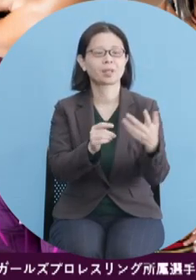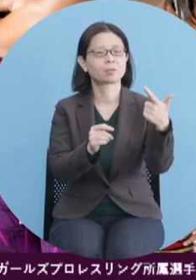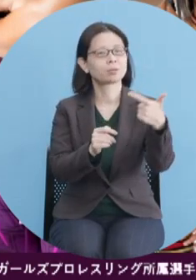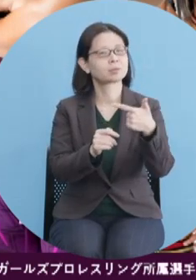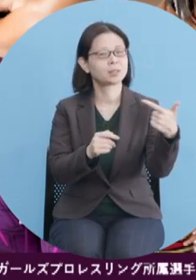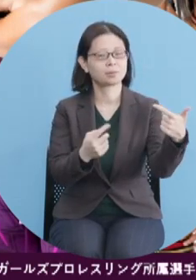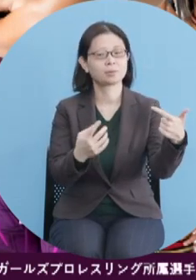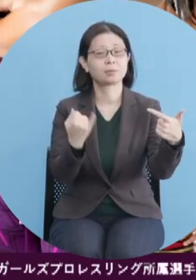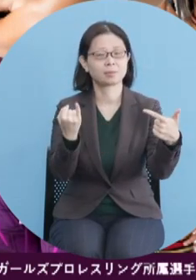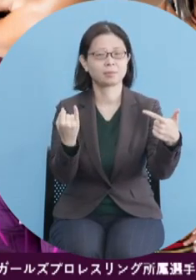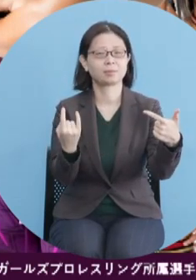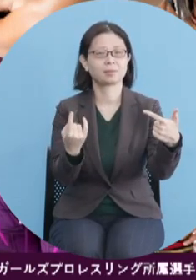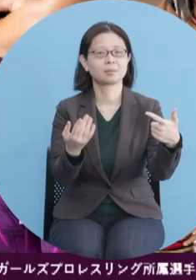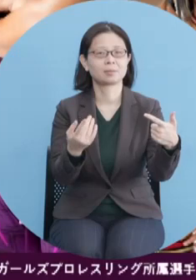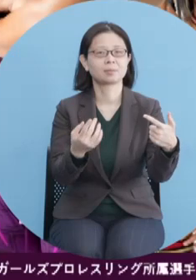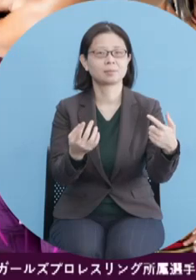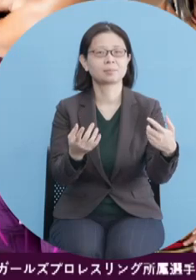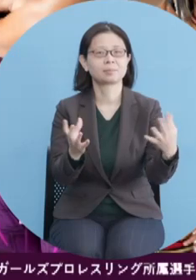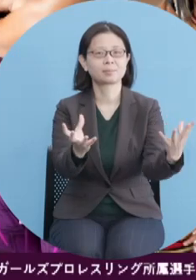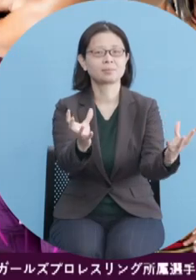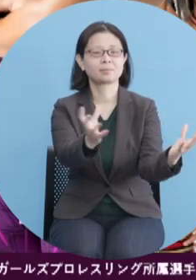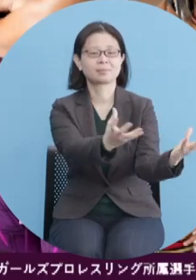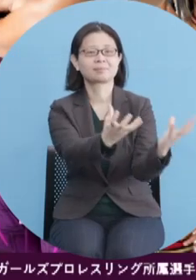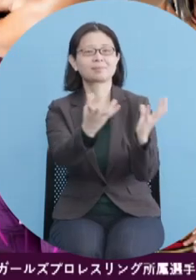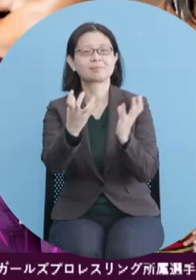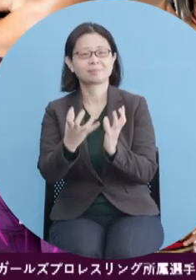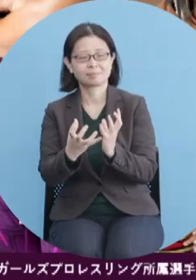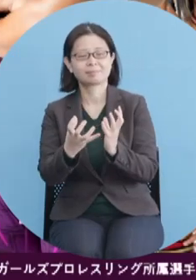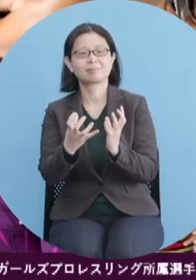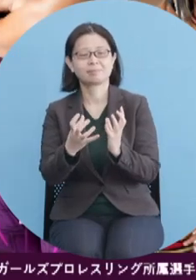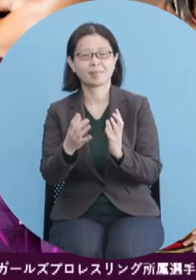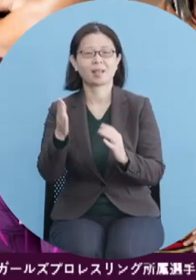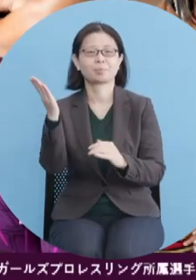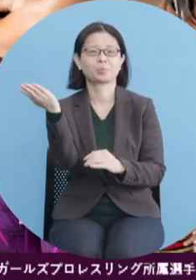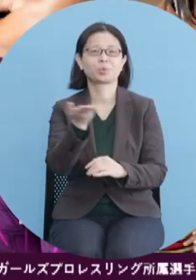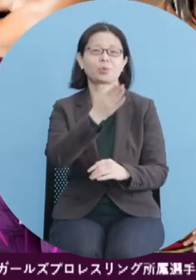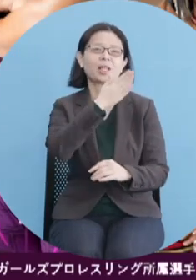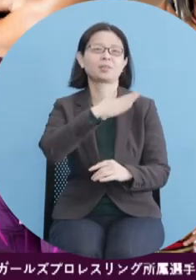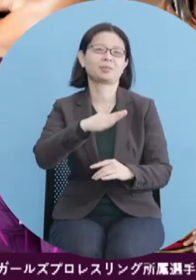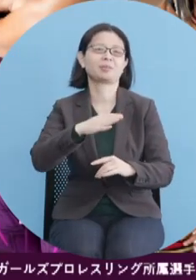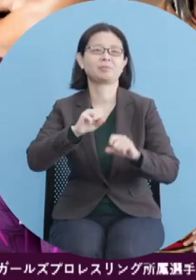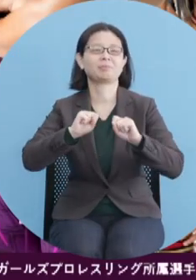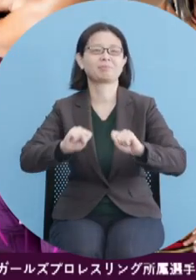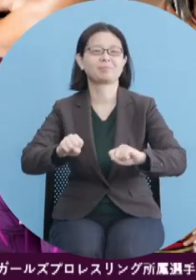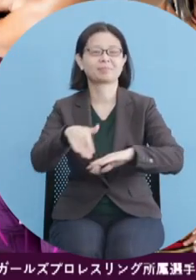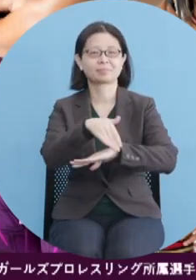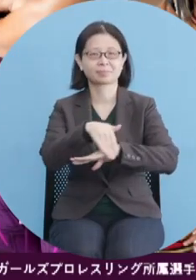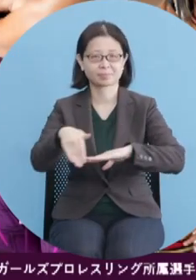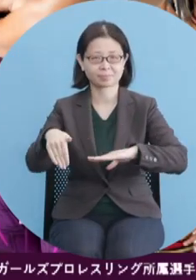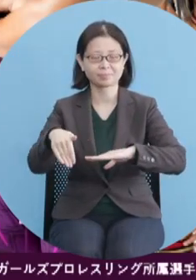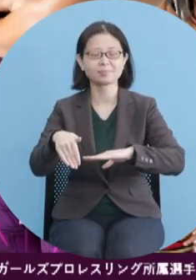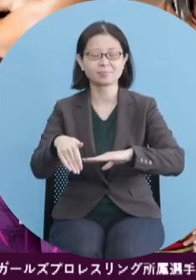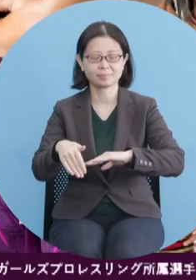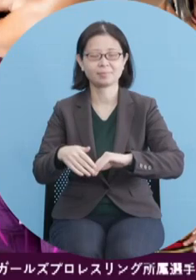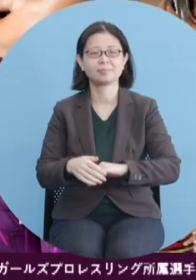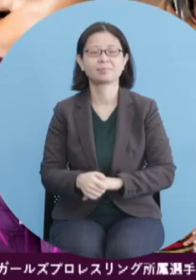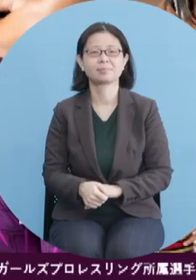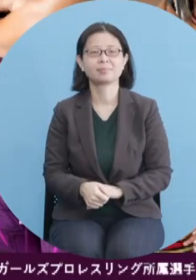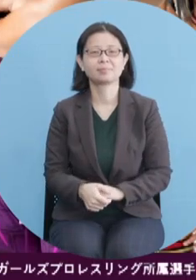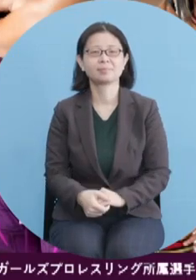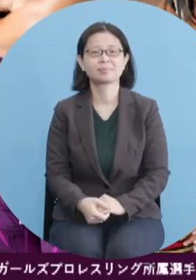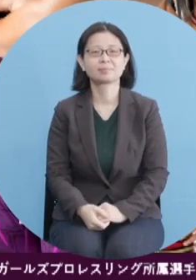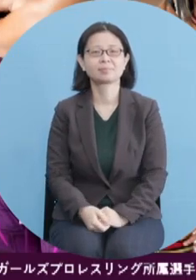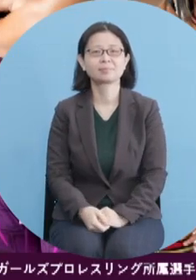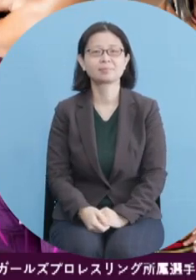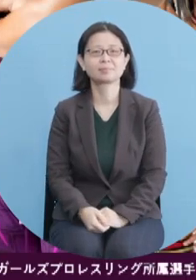にご参加いただいてえ実際こちらの方でえプロレスをご披露いただくという風に考えてえおり